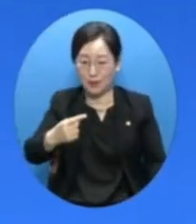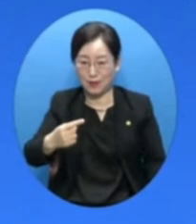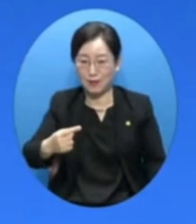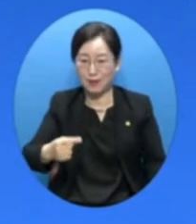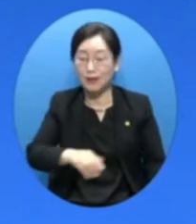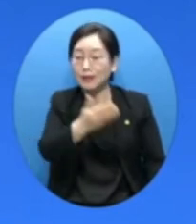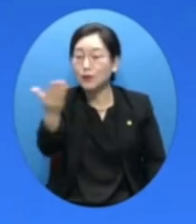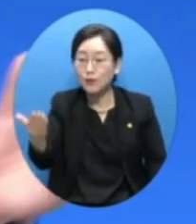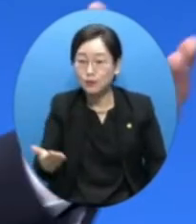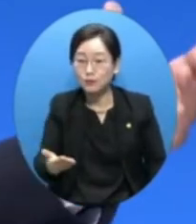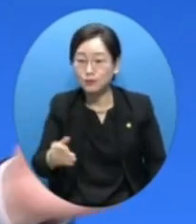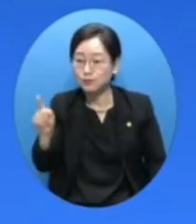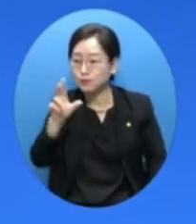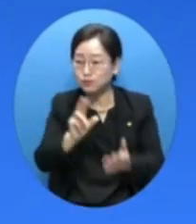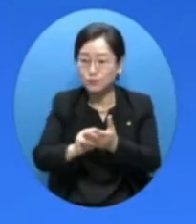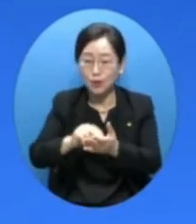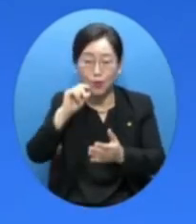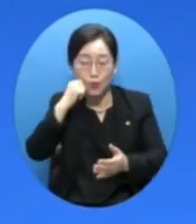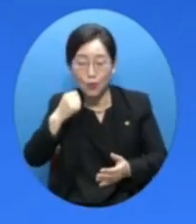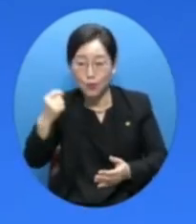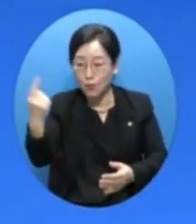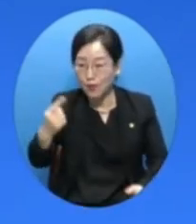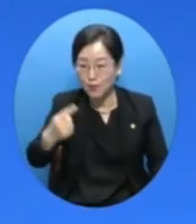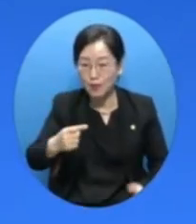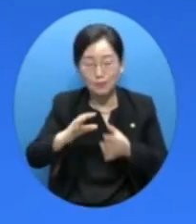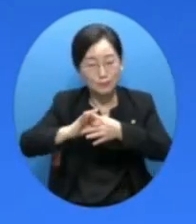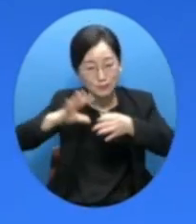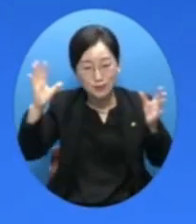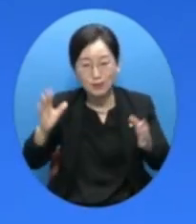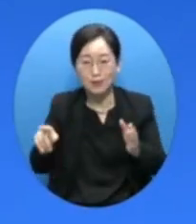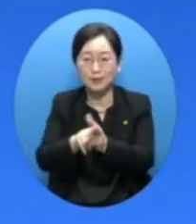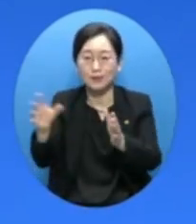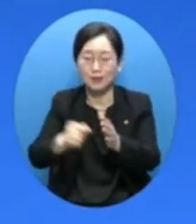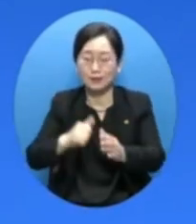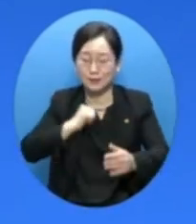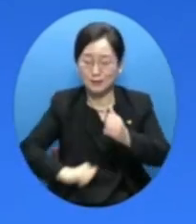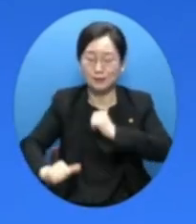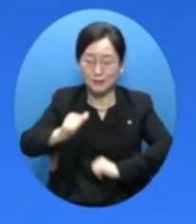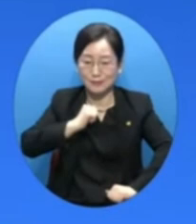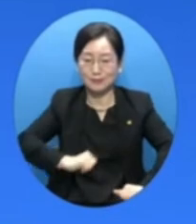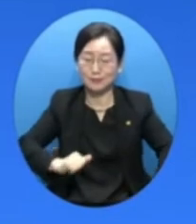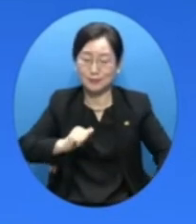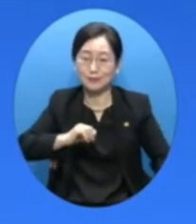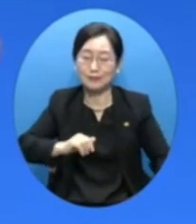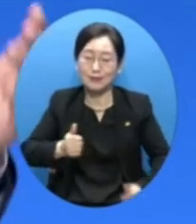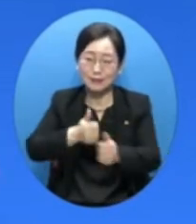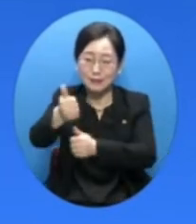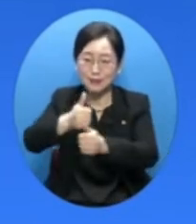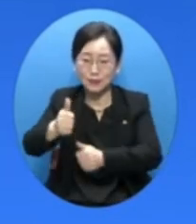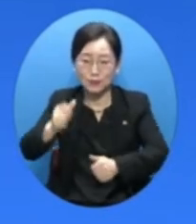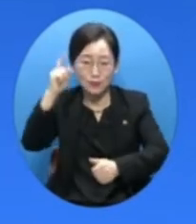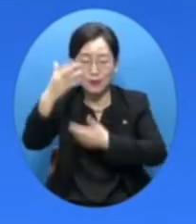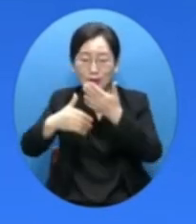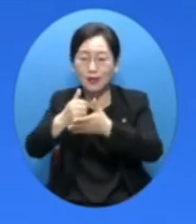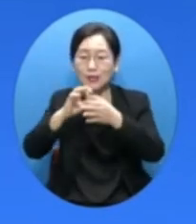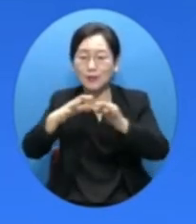앞에 어떤 문제와 어떤 어려움이 펼쳐져 있다고 할지라도 믿음으로 참고 견디어 이겨내며 위대한 하나님의 사람으로